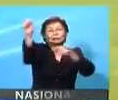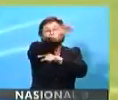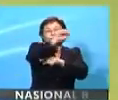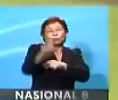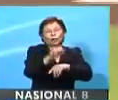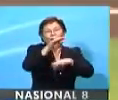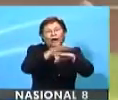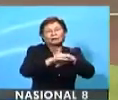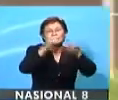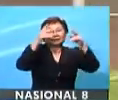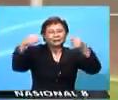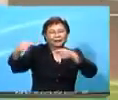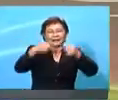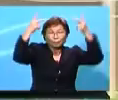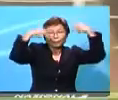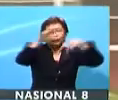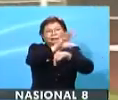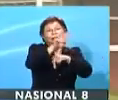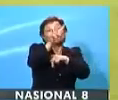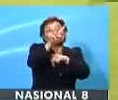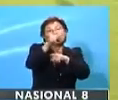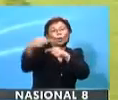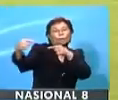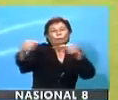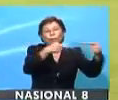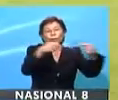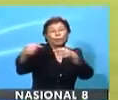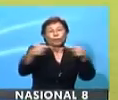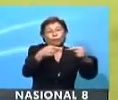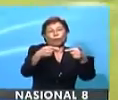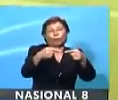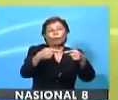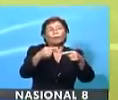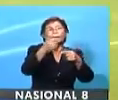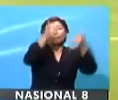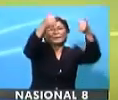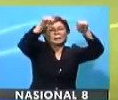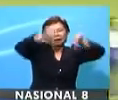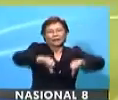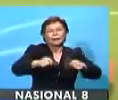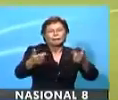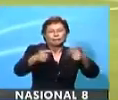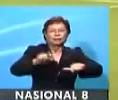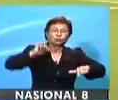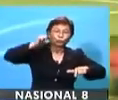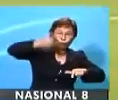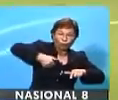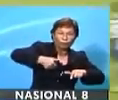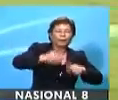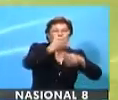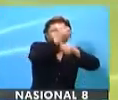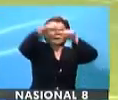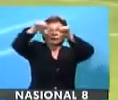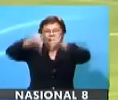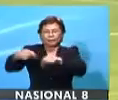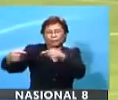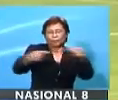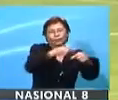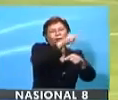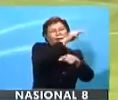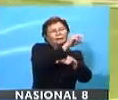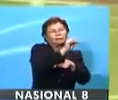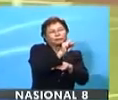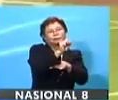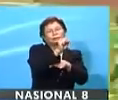Liga Perdana dan 2 pemenang perlawanan kalah mati yang berlangsung esok. Perlawanan kalah mati itu membabitkan pertemuan NS